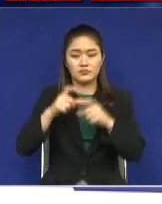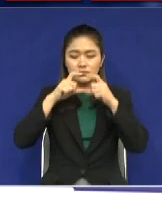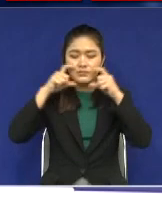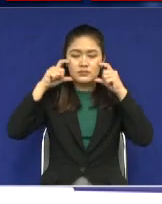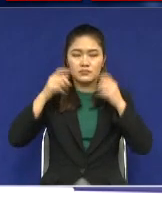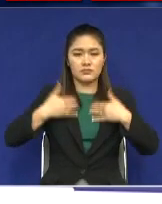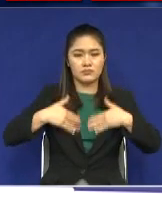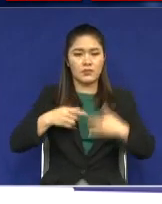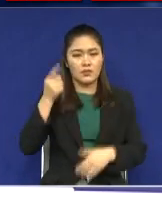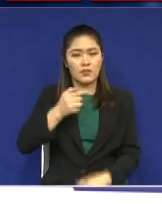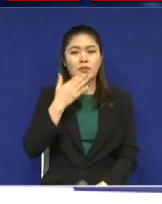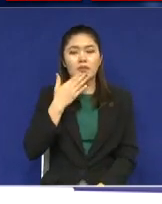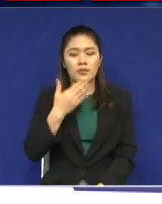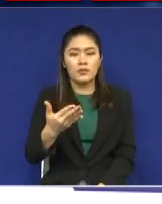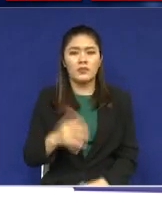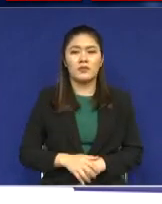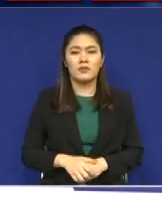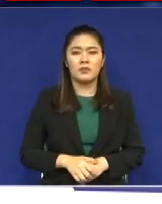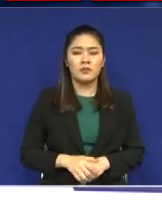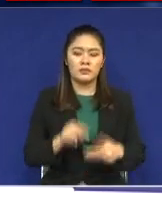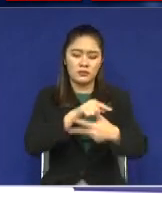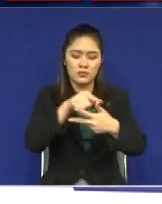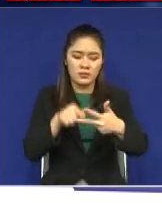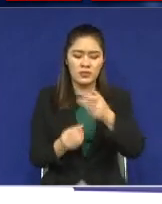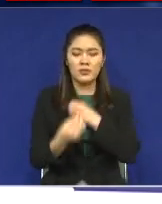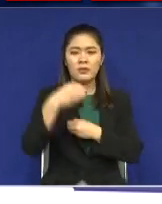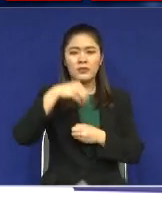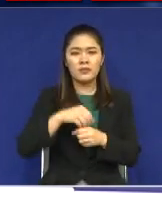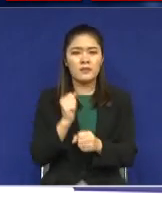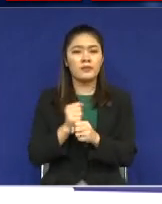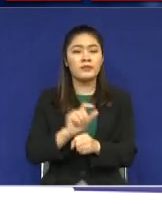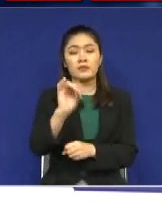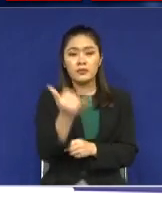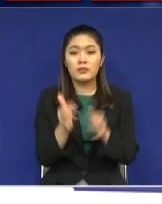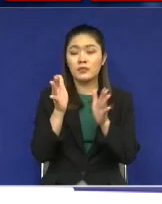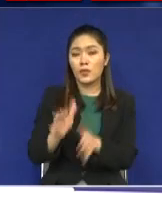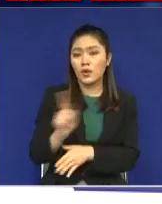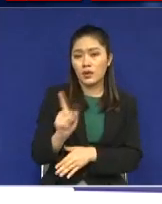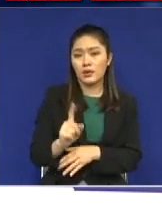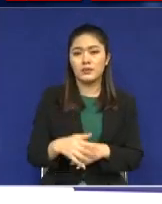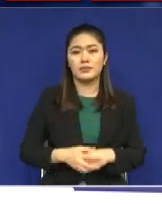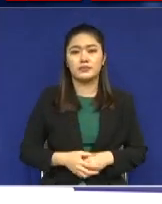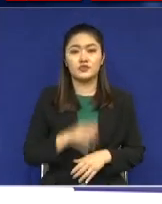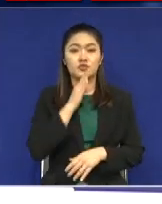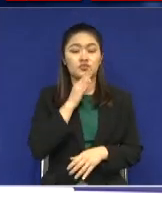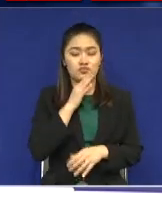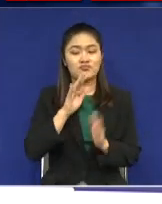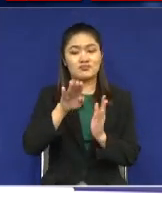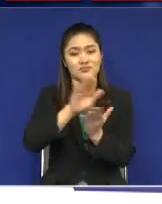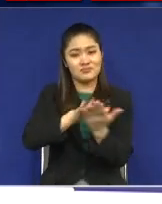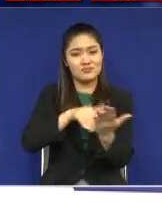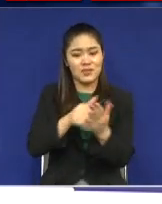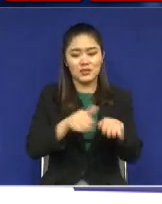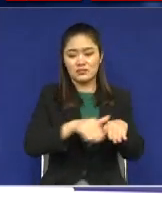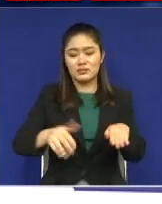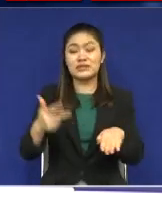ที่ปฏิบัติงานตลอดเวลา3มาตรการนี้นะครับถึงแม้ว่าอาจจะมีคนถามว่าถ้าเราใช้3มาตรการนี้มีโอกาส